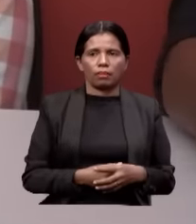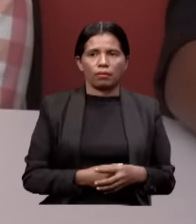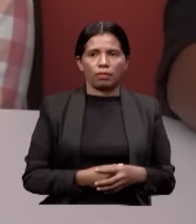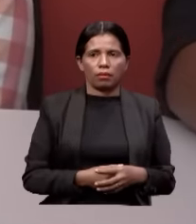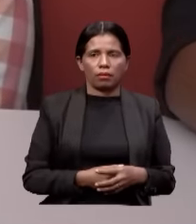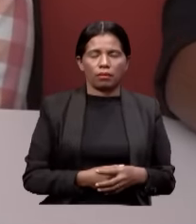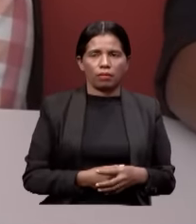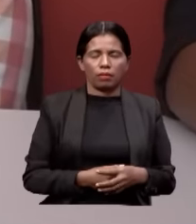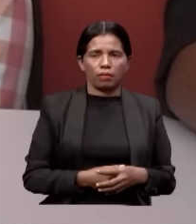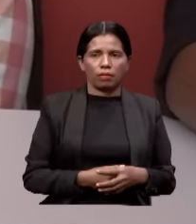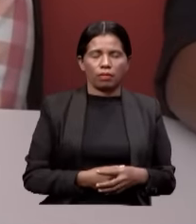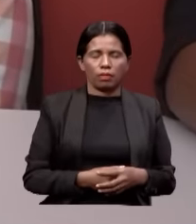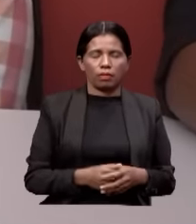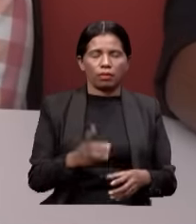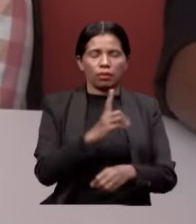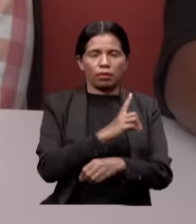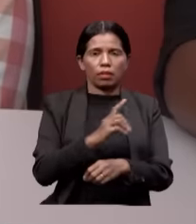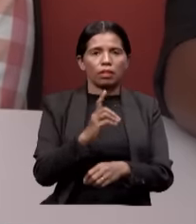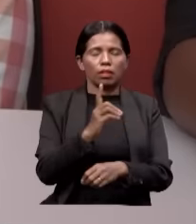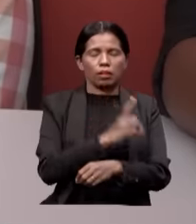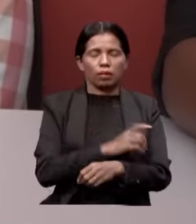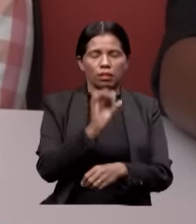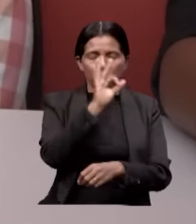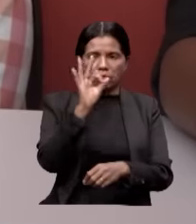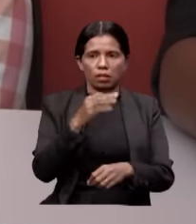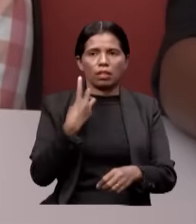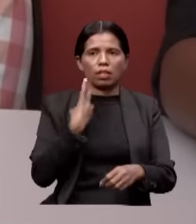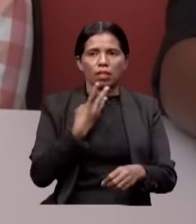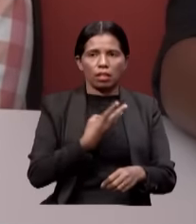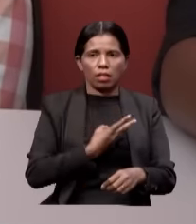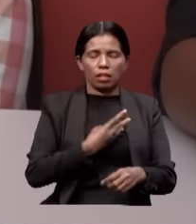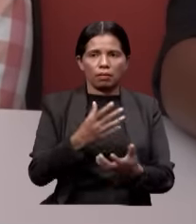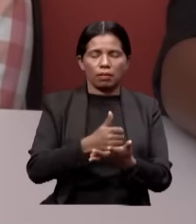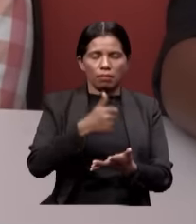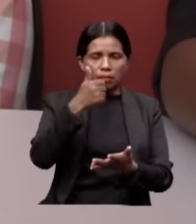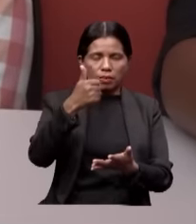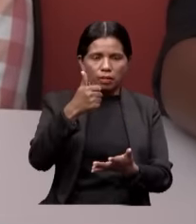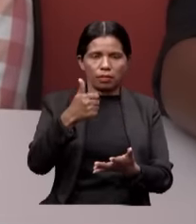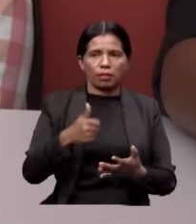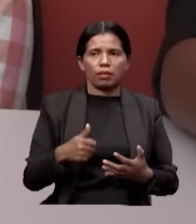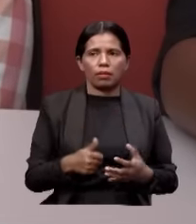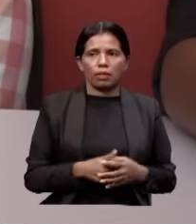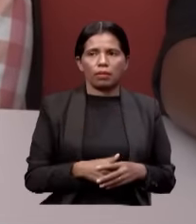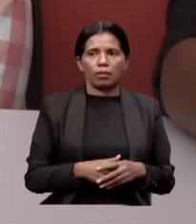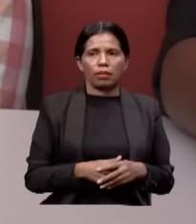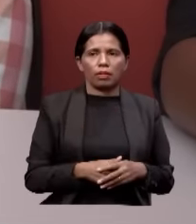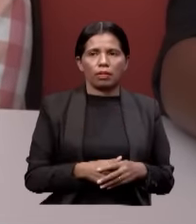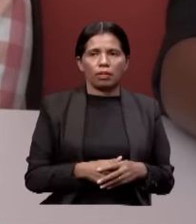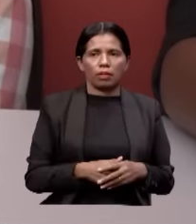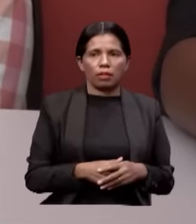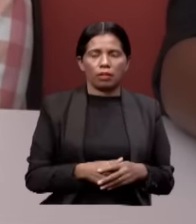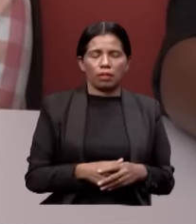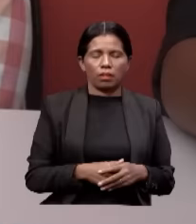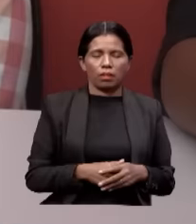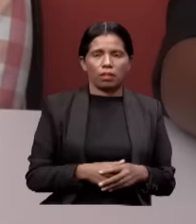hari Jumat itu kemarin kami menang pasang kali 50,